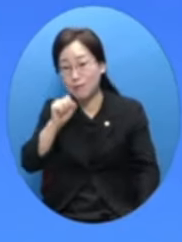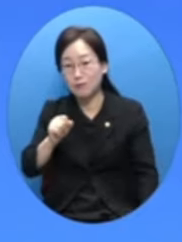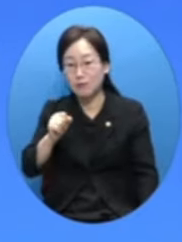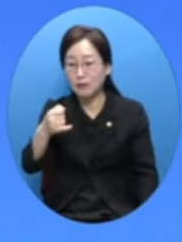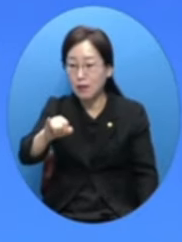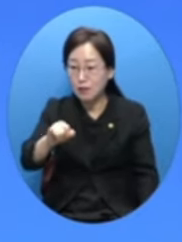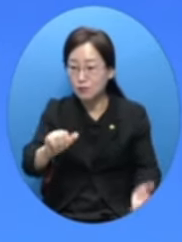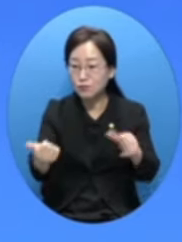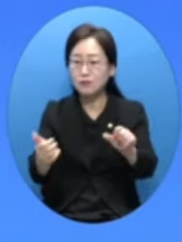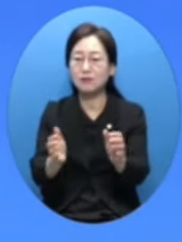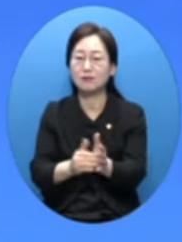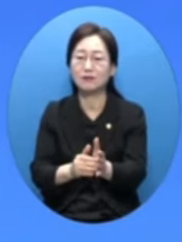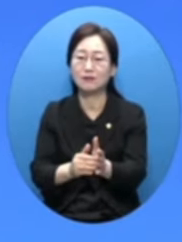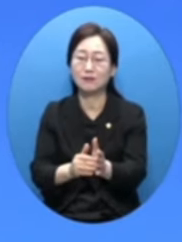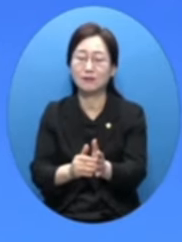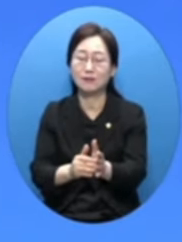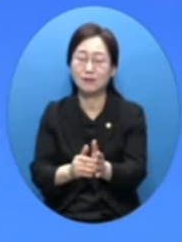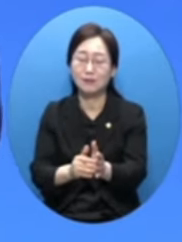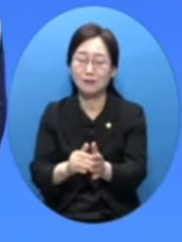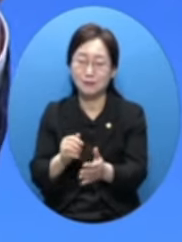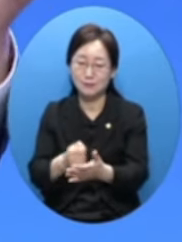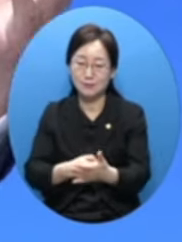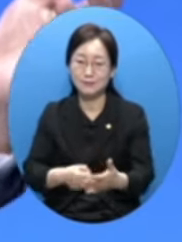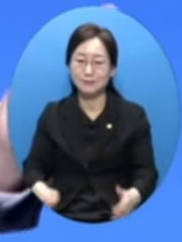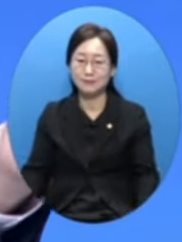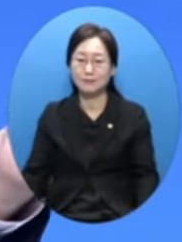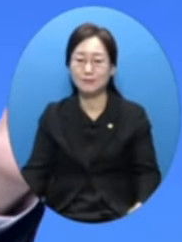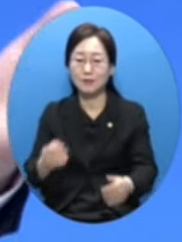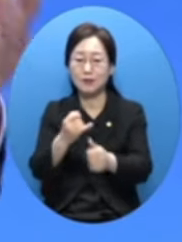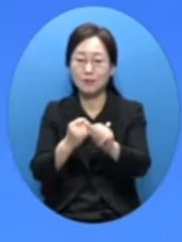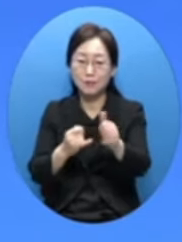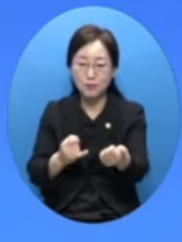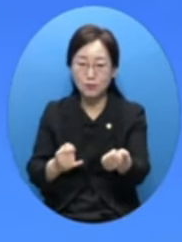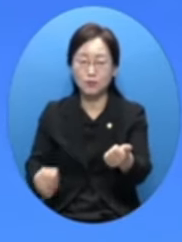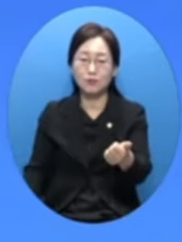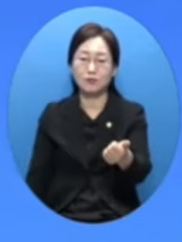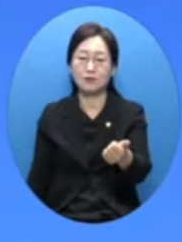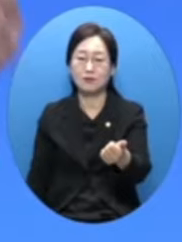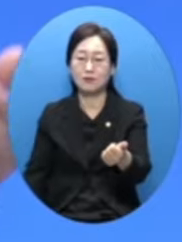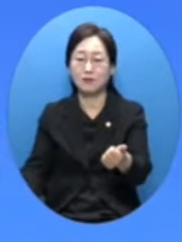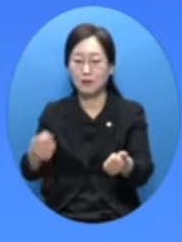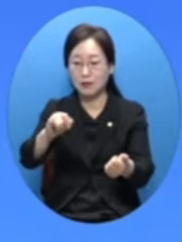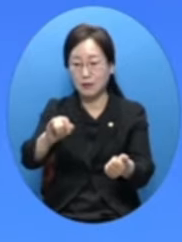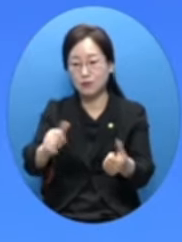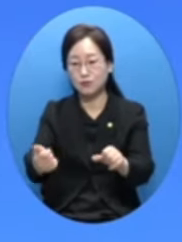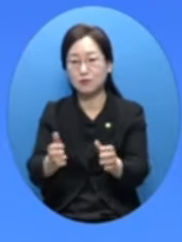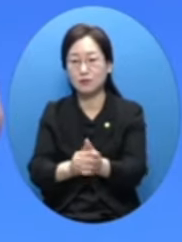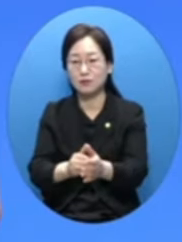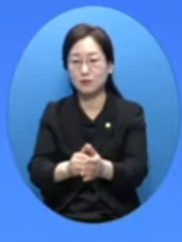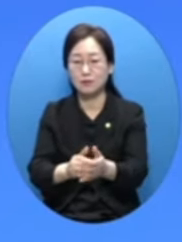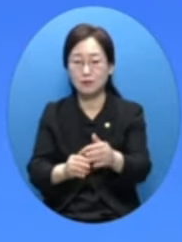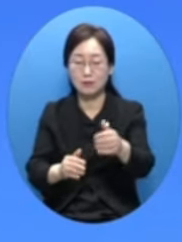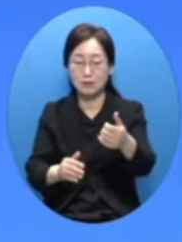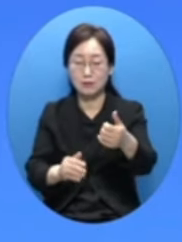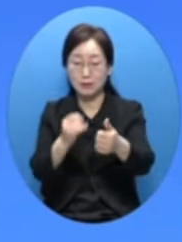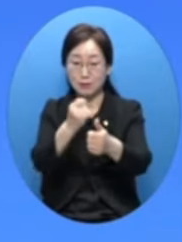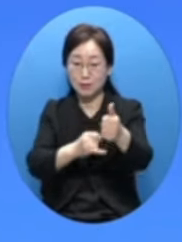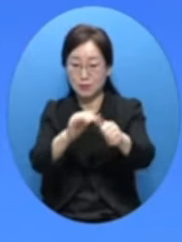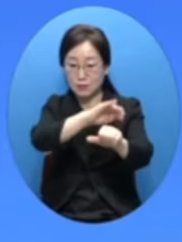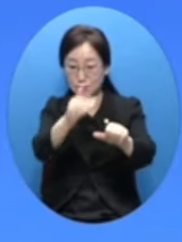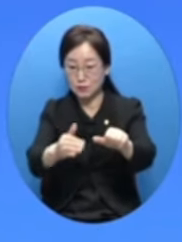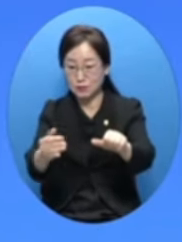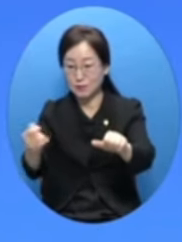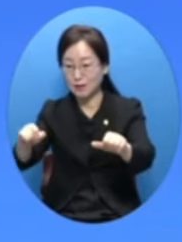거예요. 자, 남편을 떠나고 또 딸이 떠났어요. 남편 옆에 딸을 묻었습니다.